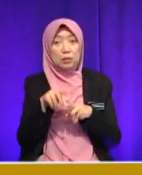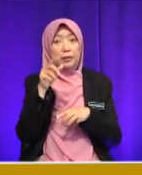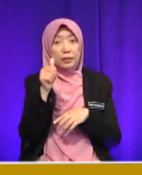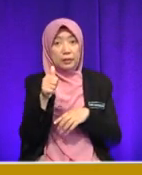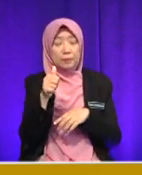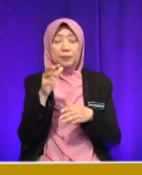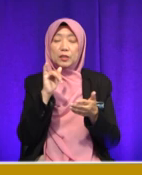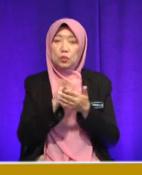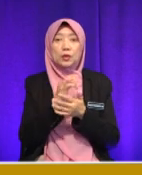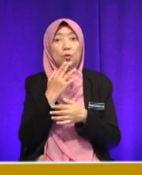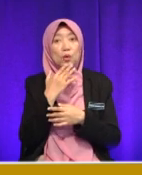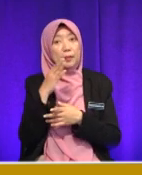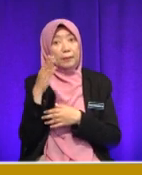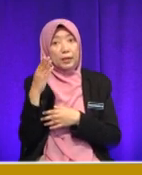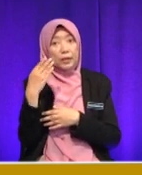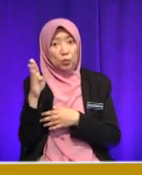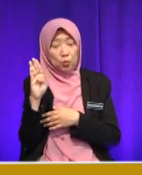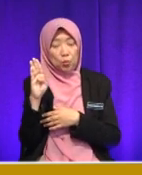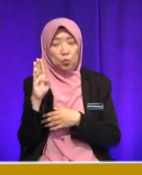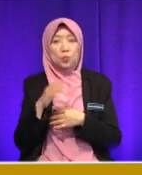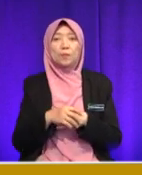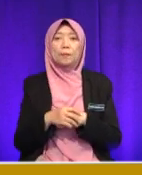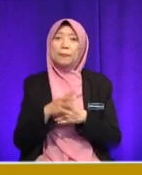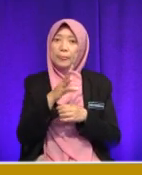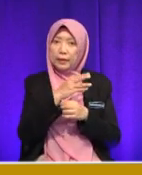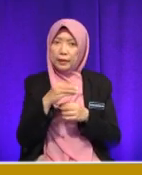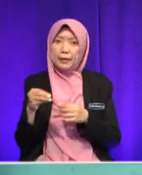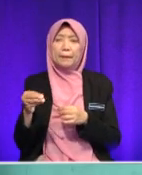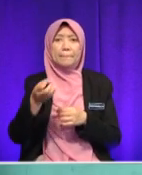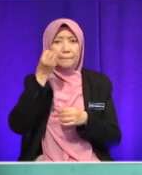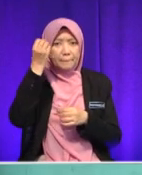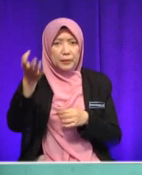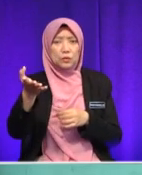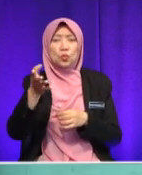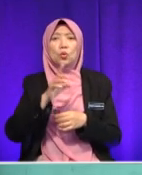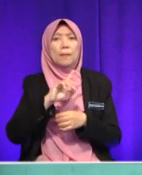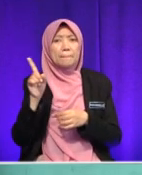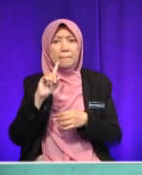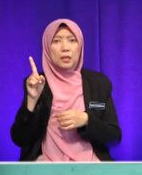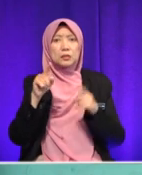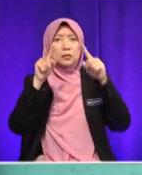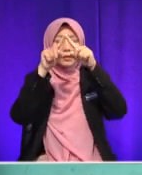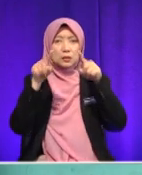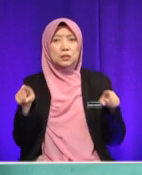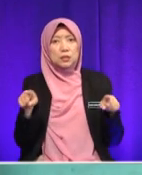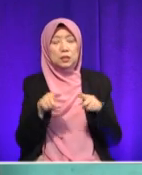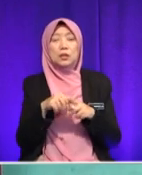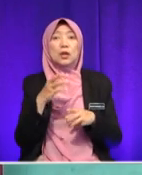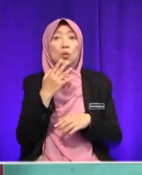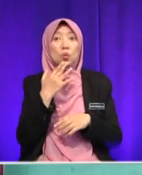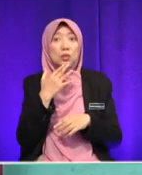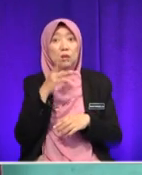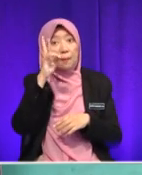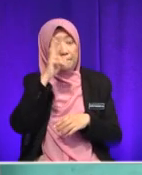segitiga yang berwarna biru ini. Okey. Dan anda kena nyatakan yang mana satu segitiga yang berwarna merah